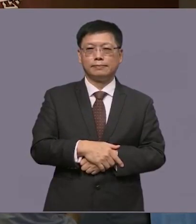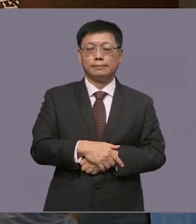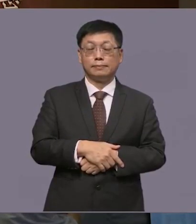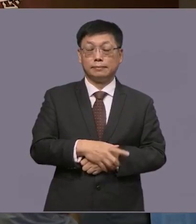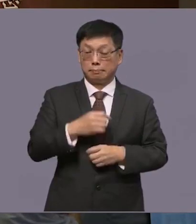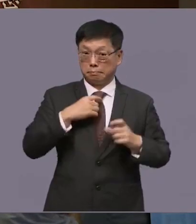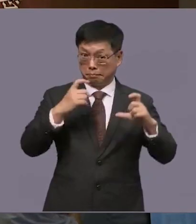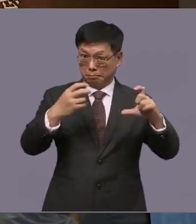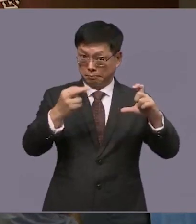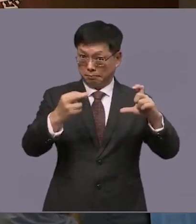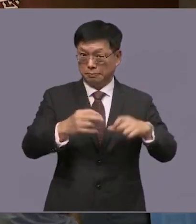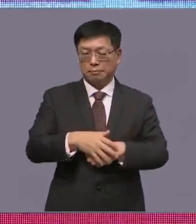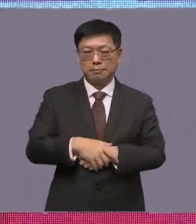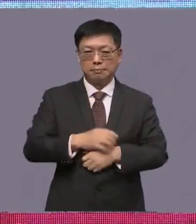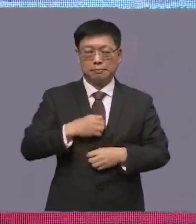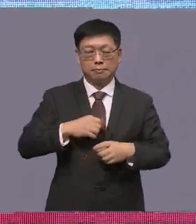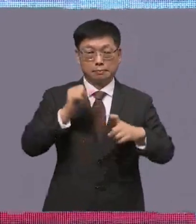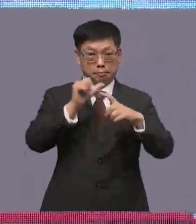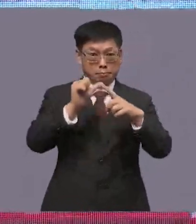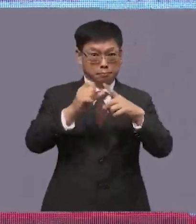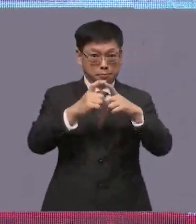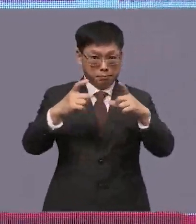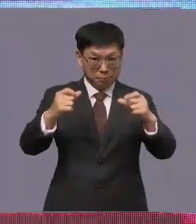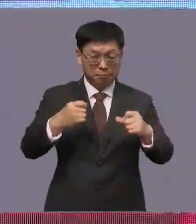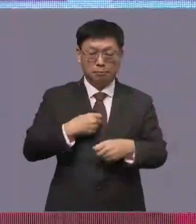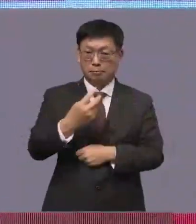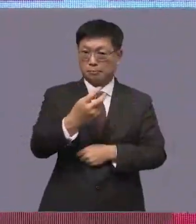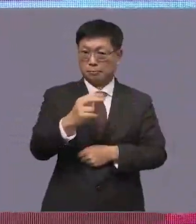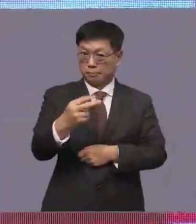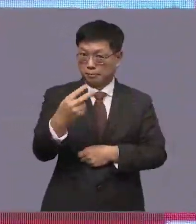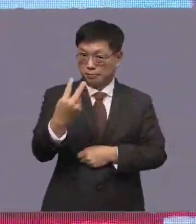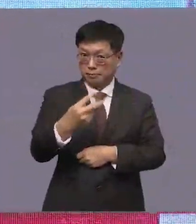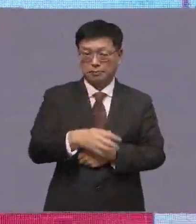大家请看，五倍券200块、